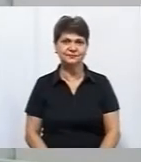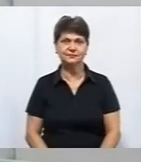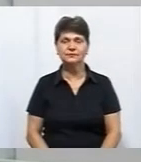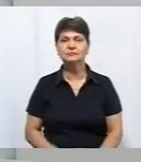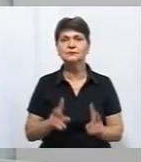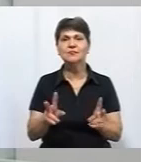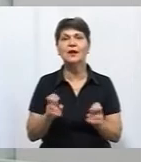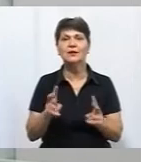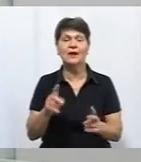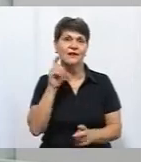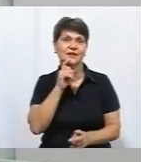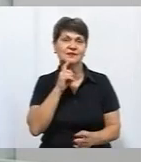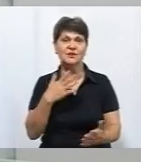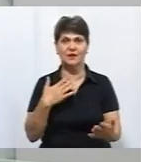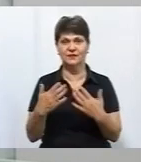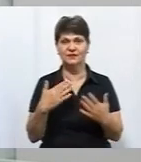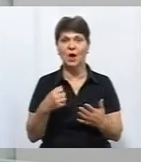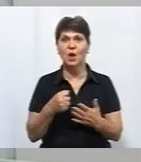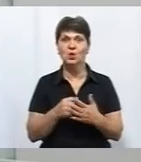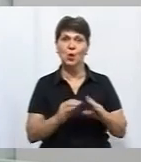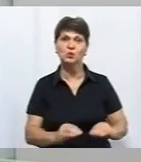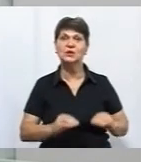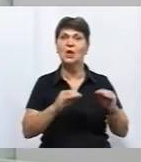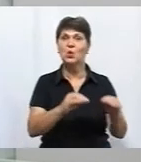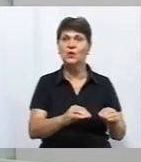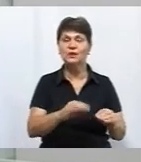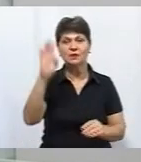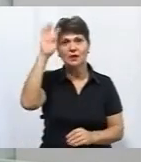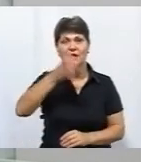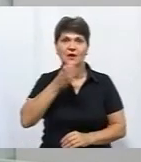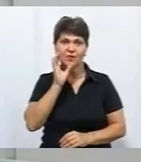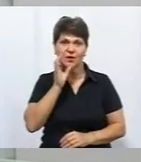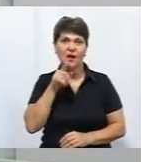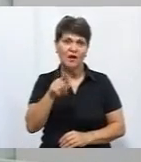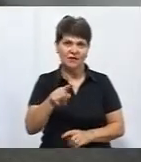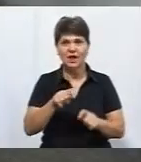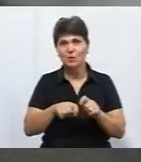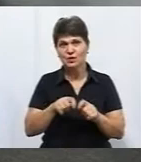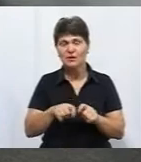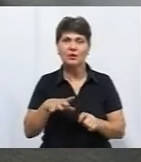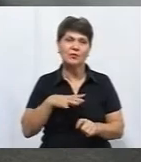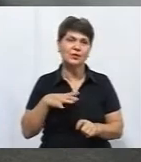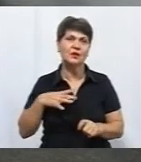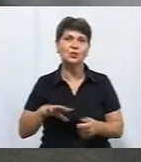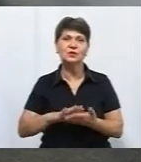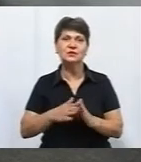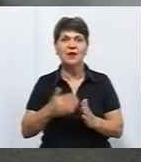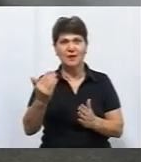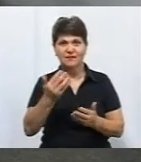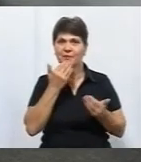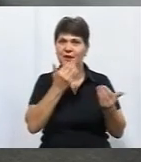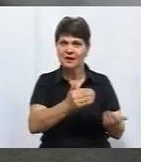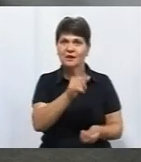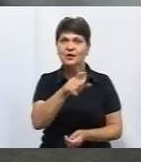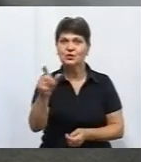ставляться вінничани до облаштованих поїлок у місті? Чи моніторили ви ситуацію, чи запитували,